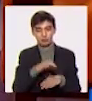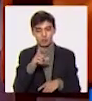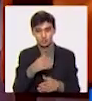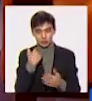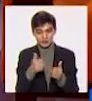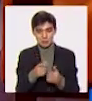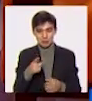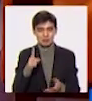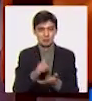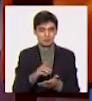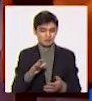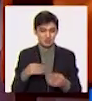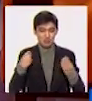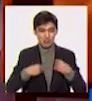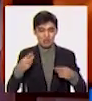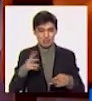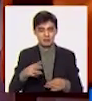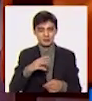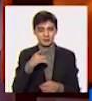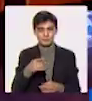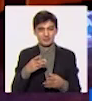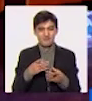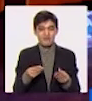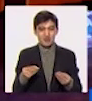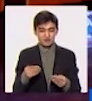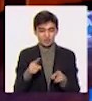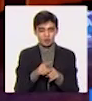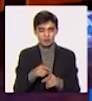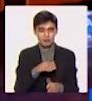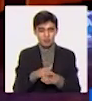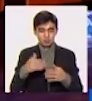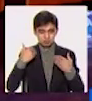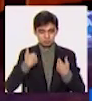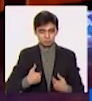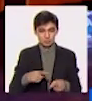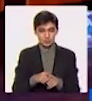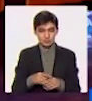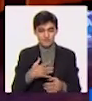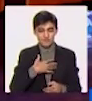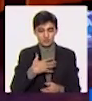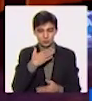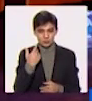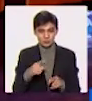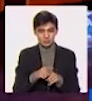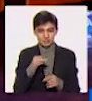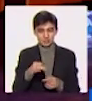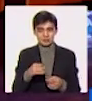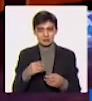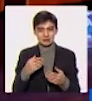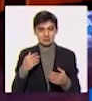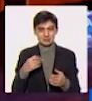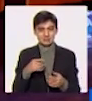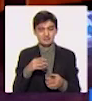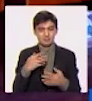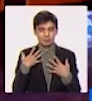бір күлдіреп ісіп кетті, сол ылғалдан болып тұр ғой, яғни. Өйткені денесі толығымен тыныс алмайды ғой, сол себепті осындай жағдай